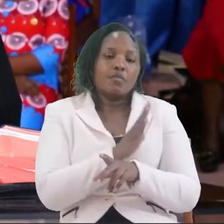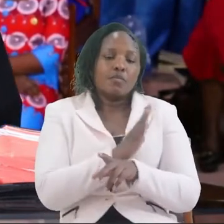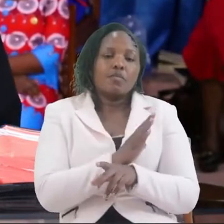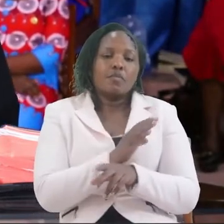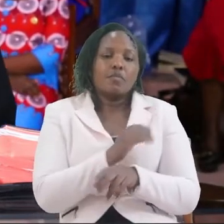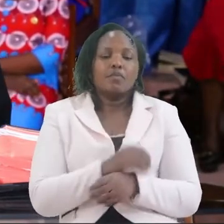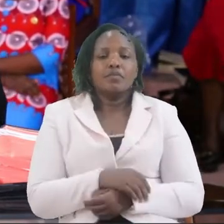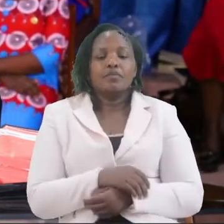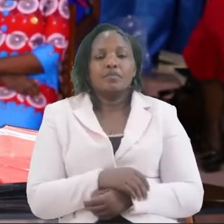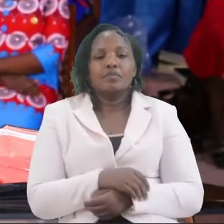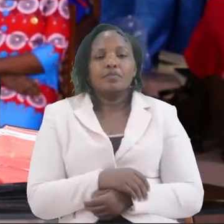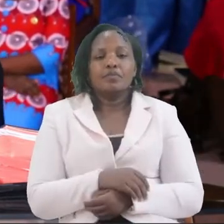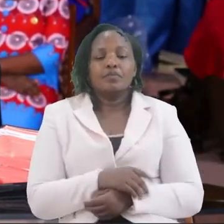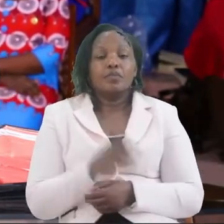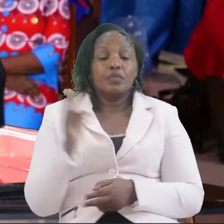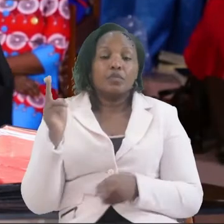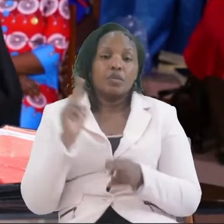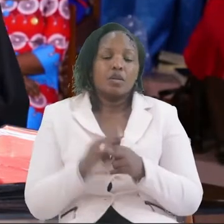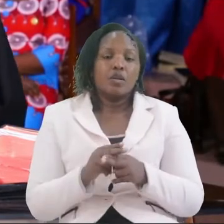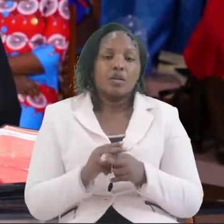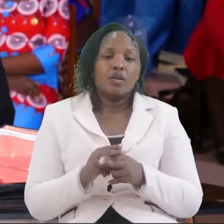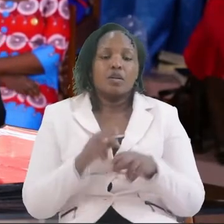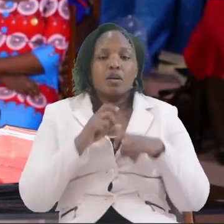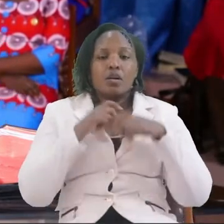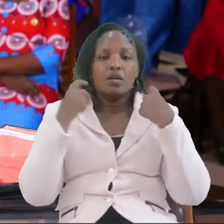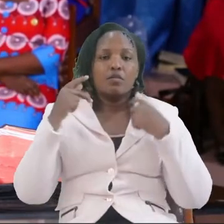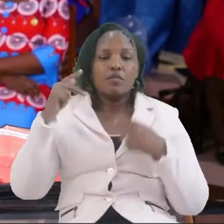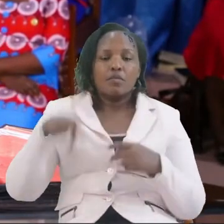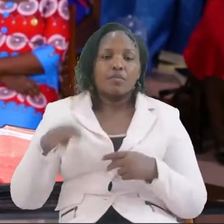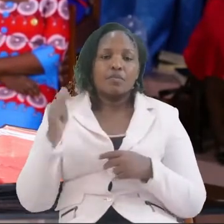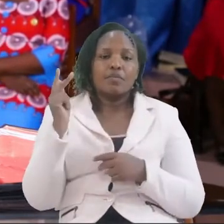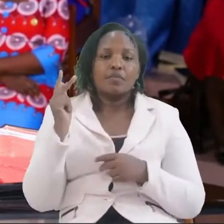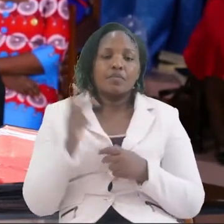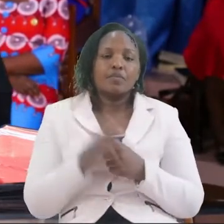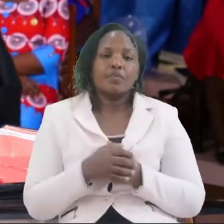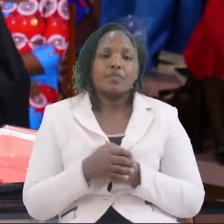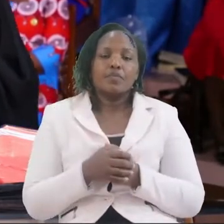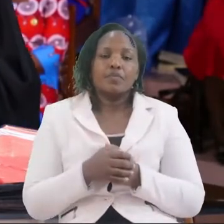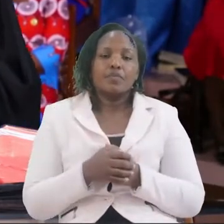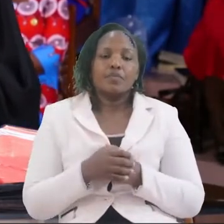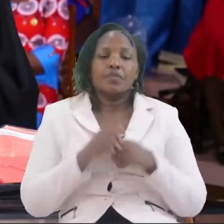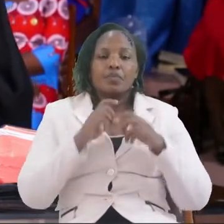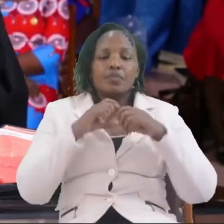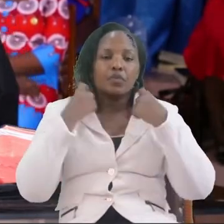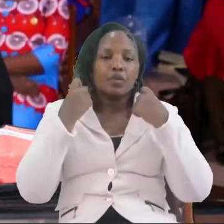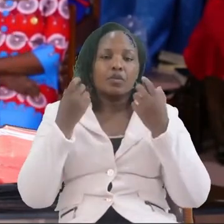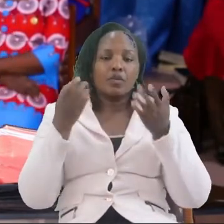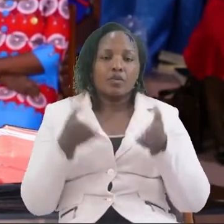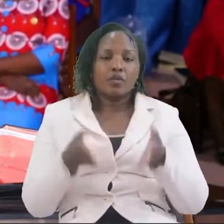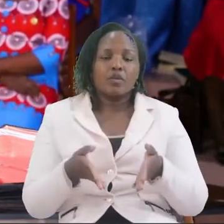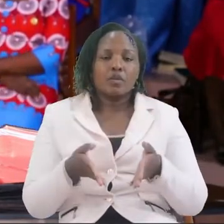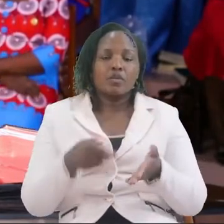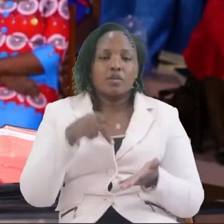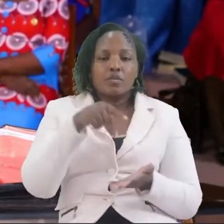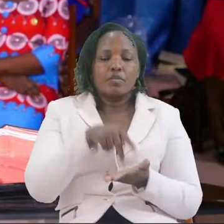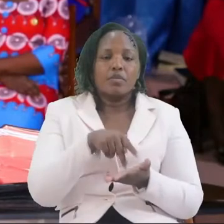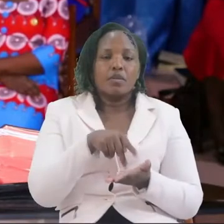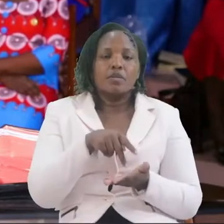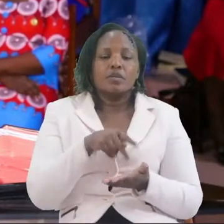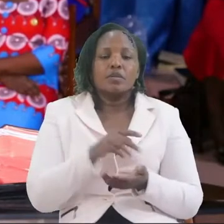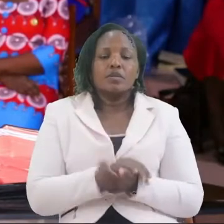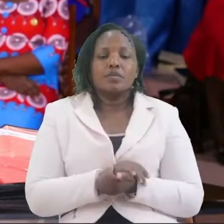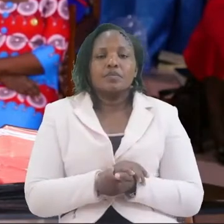Parish. Mimi naitwa Reverend PK Mwaura, mchungaji wa parokia hii ya